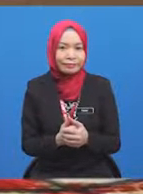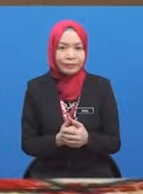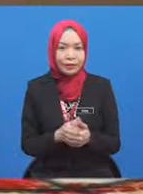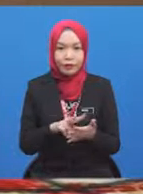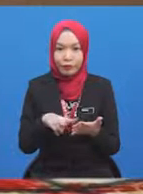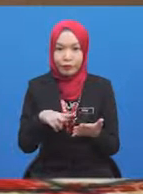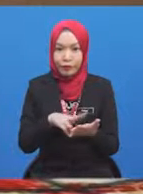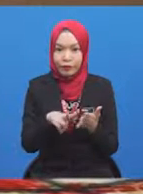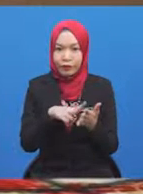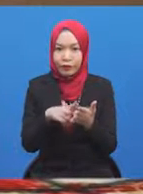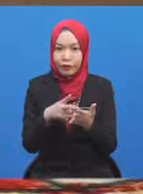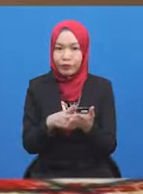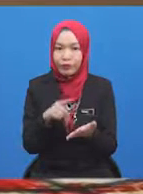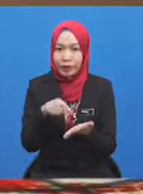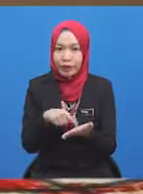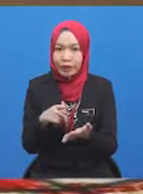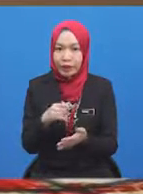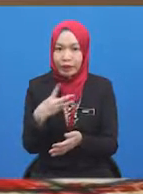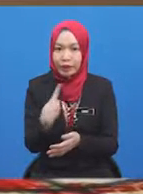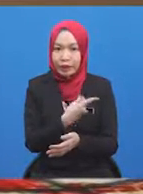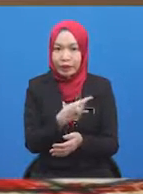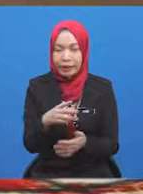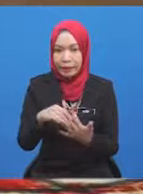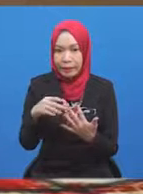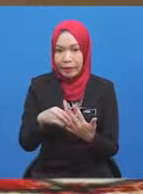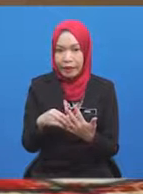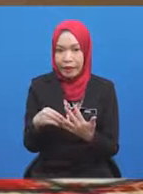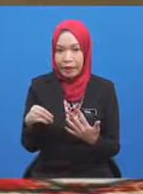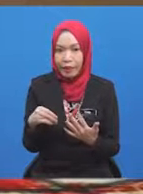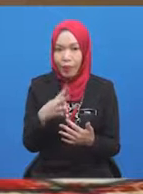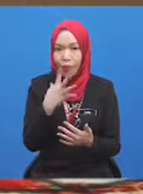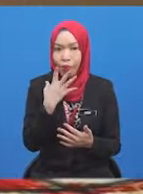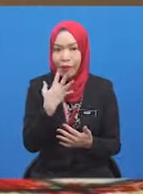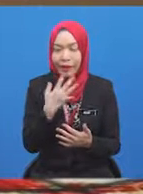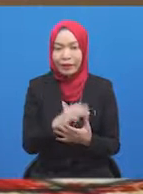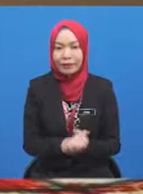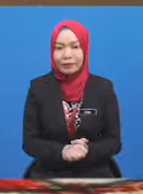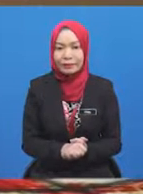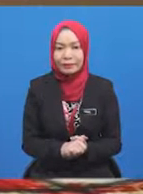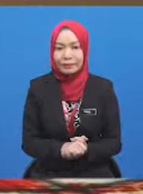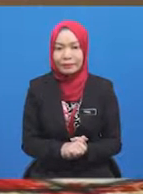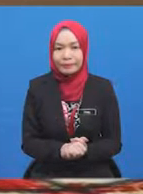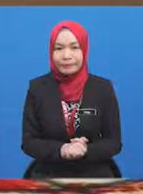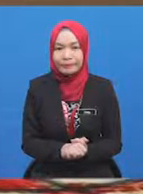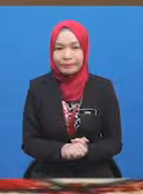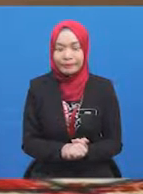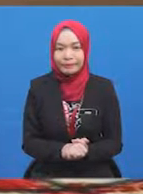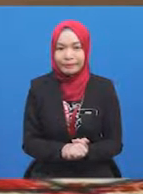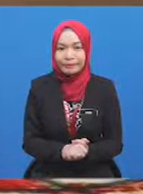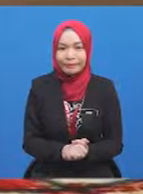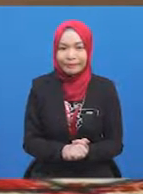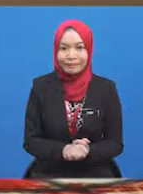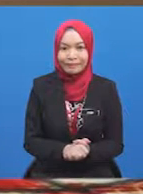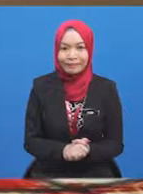kita hanya pilih kod warna merah secara rawak sahaja. Sekarang, kita akan warnakan semula